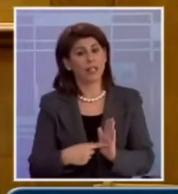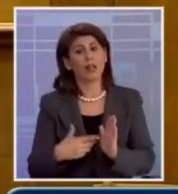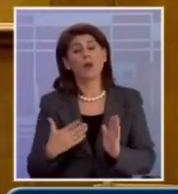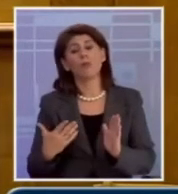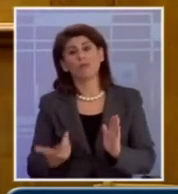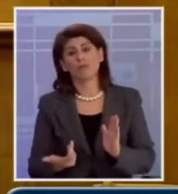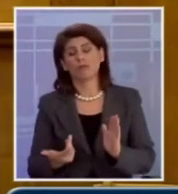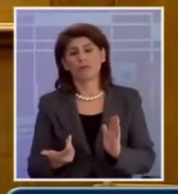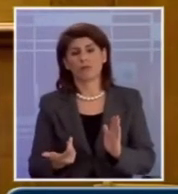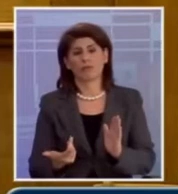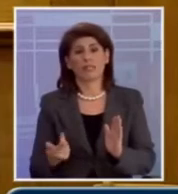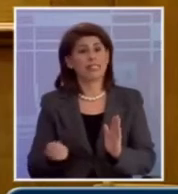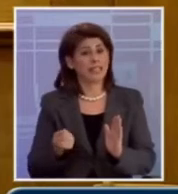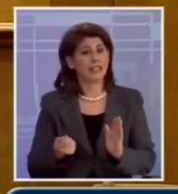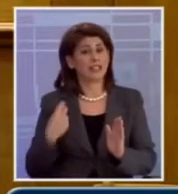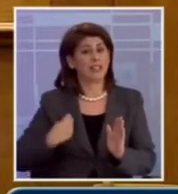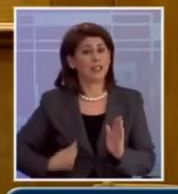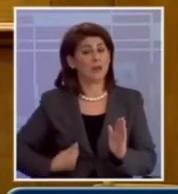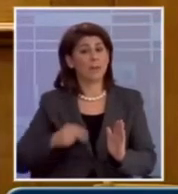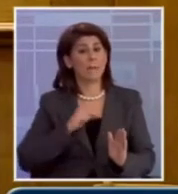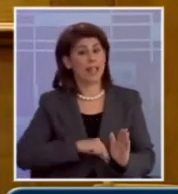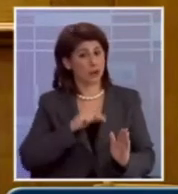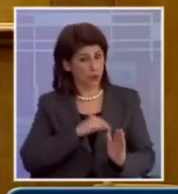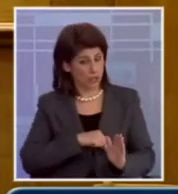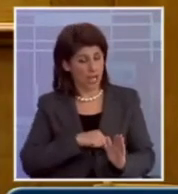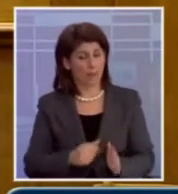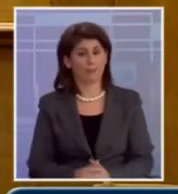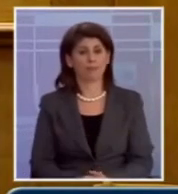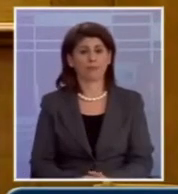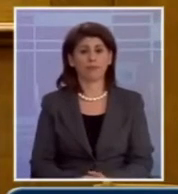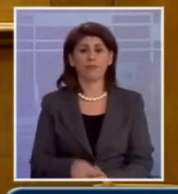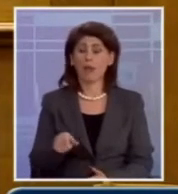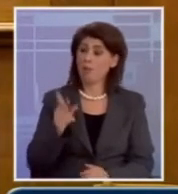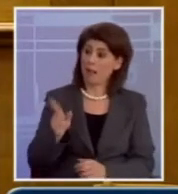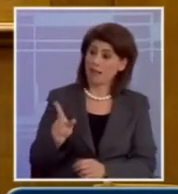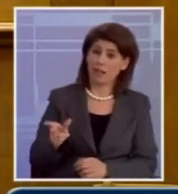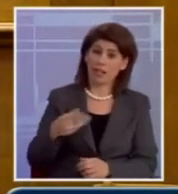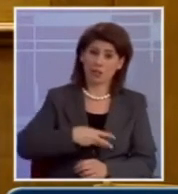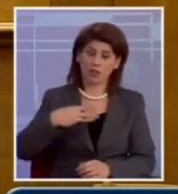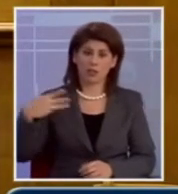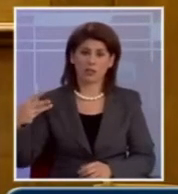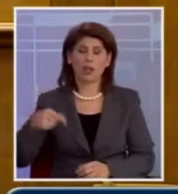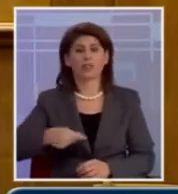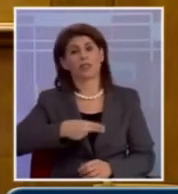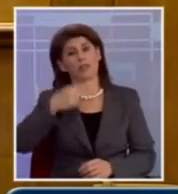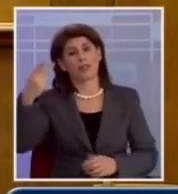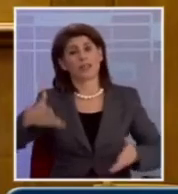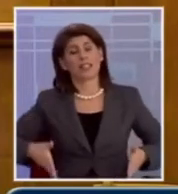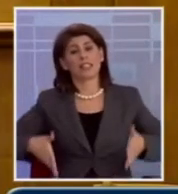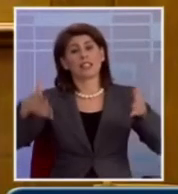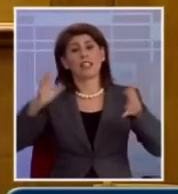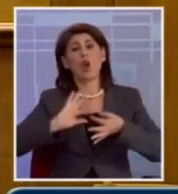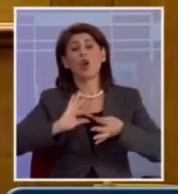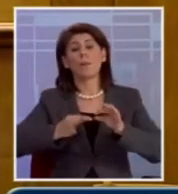αξιοποιήσατε, κυρίες και κύριοι συνάδελφοι, τη δημόσια περιουσία για την οποία μας καταγγέλλετε, είναι το περίφημο κτίριο των